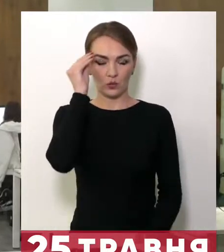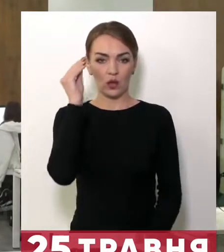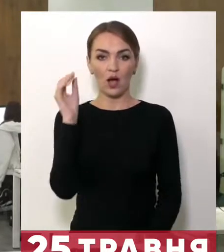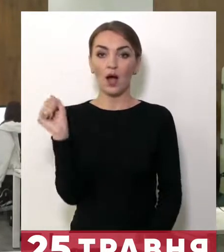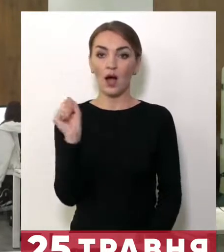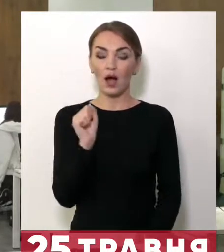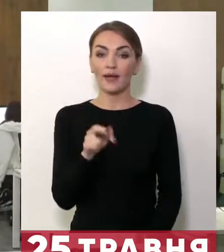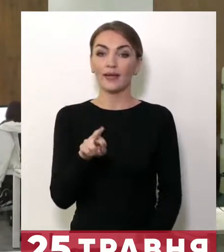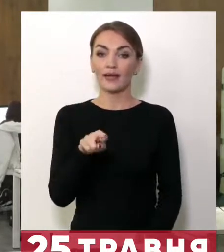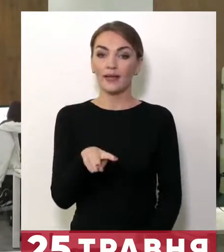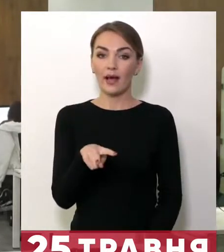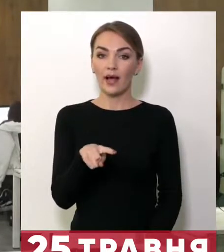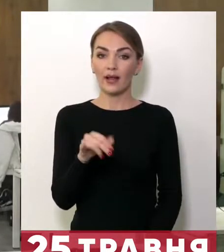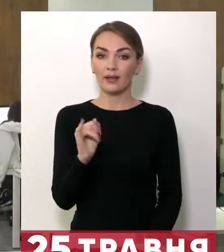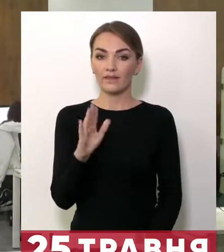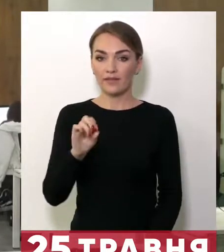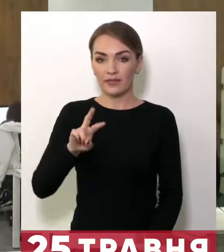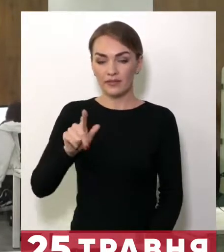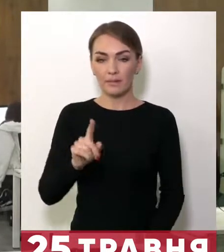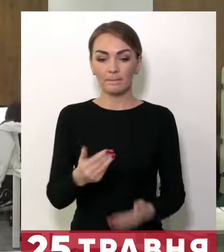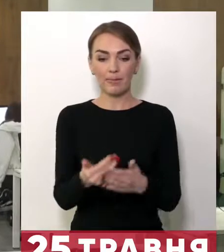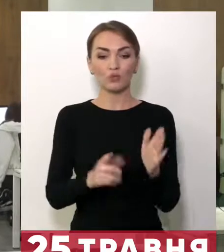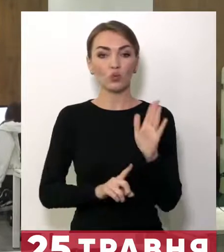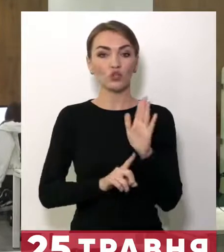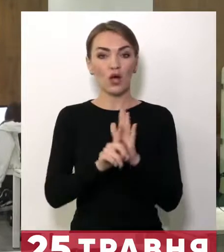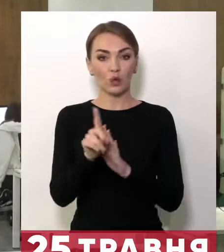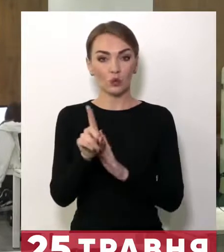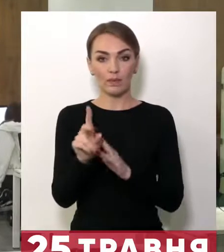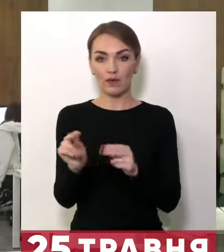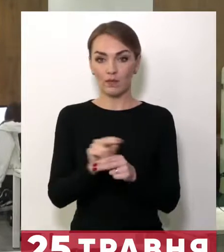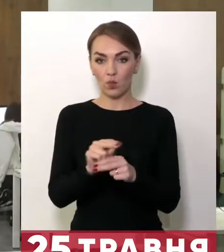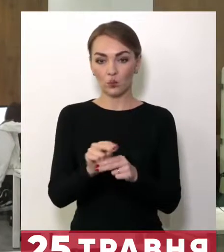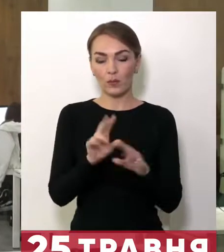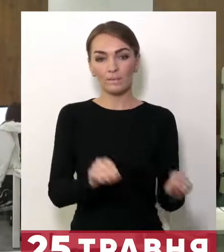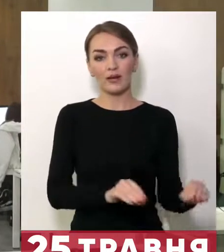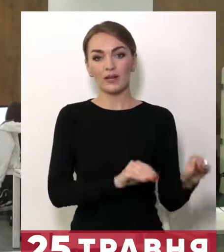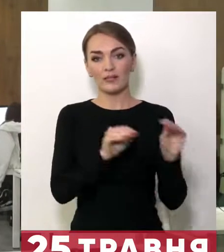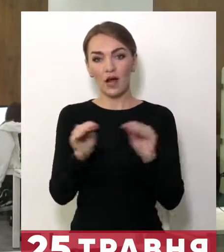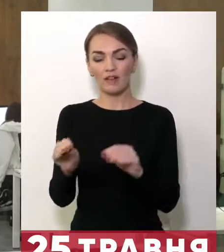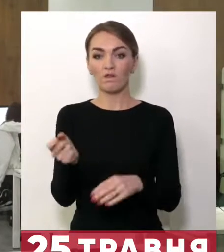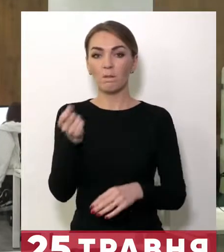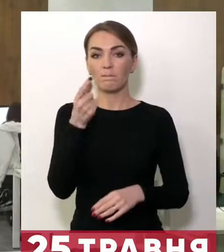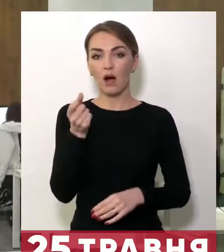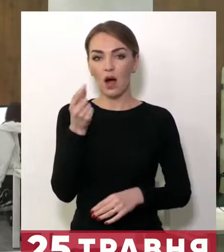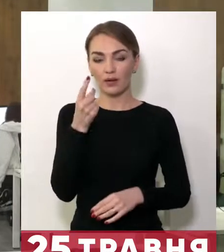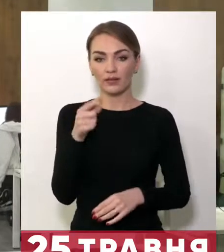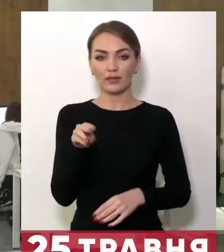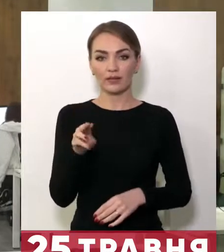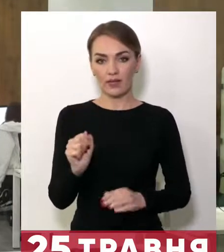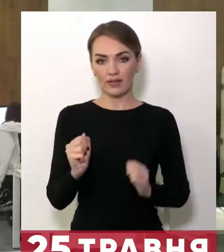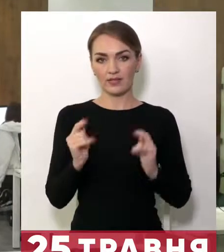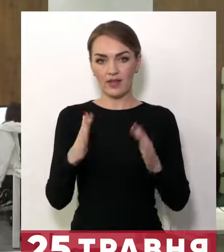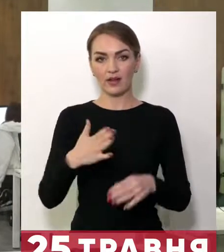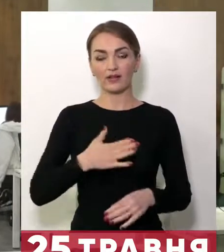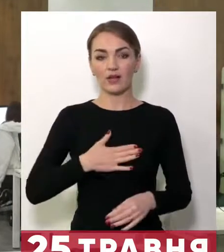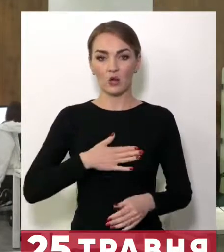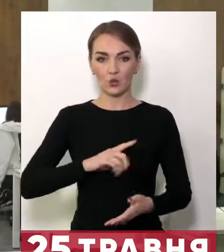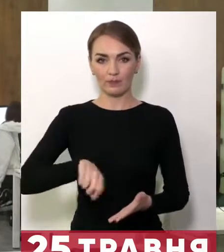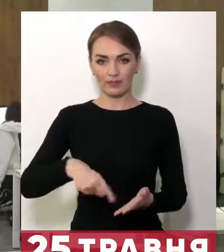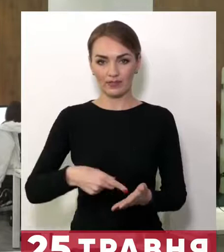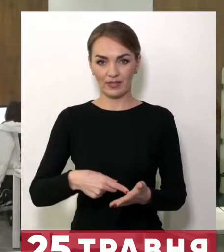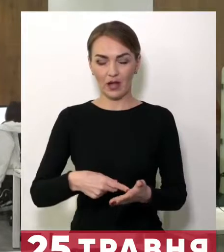А яловець перед початком ремонту пересадять у парки та сквери нашого